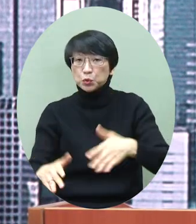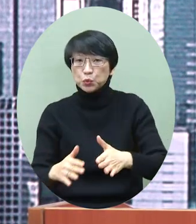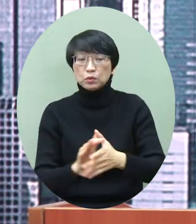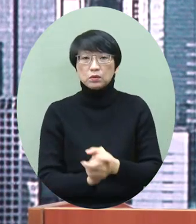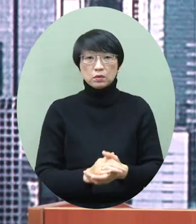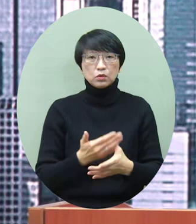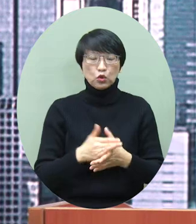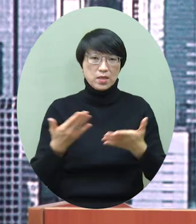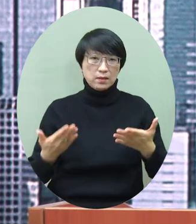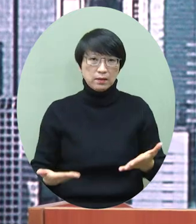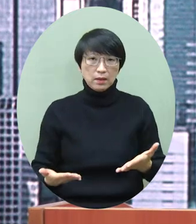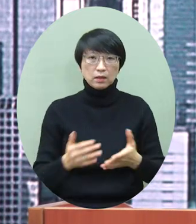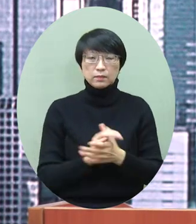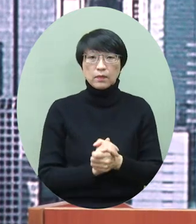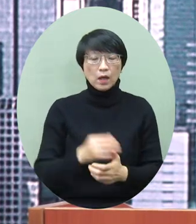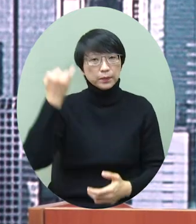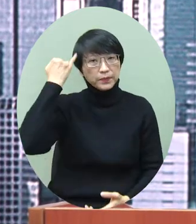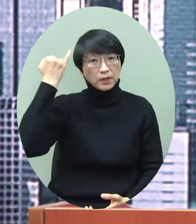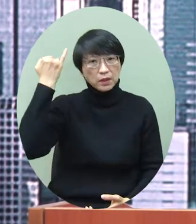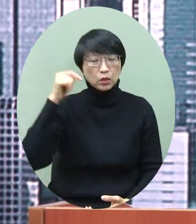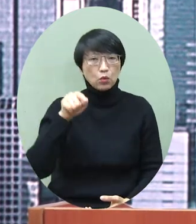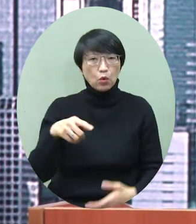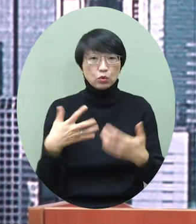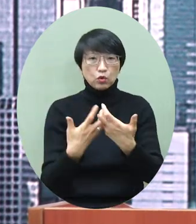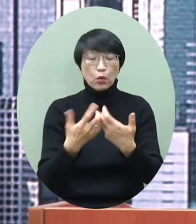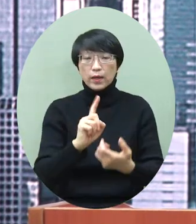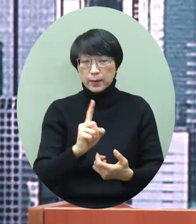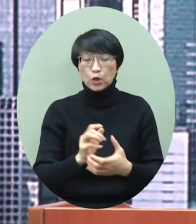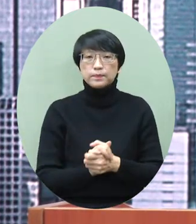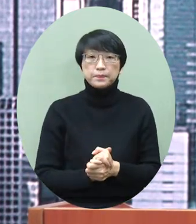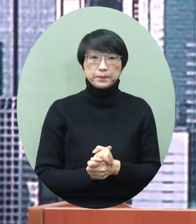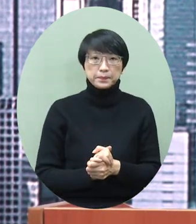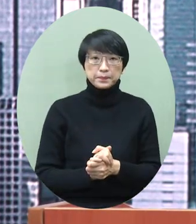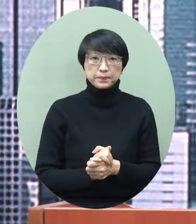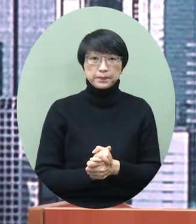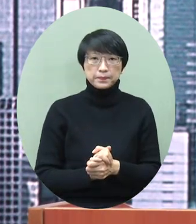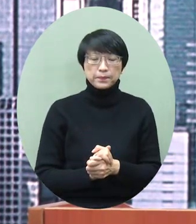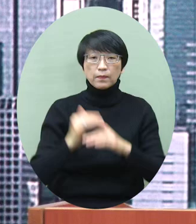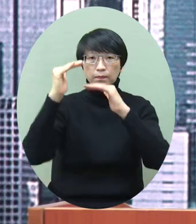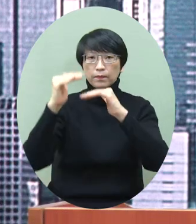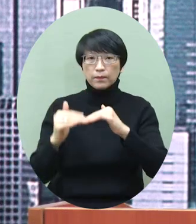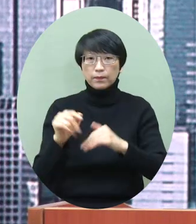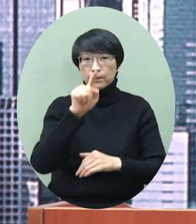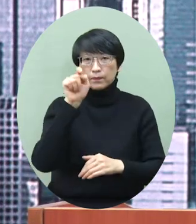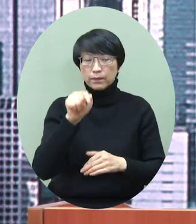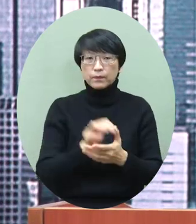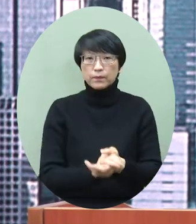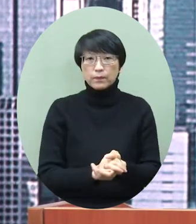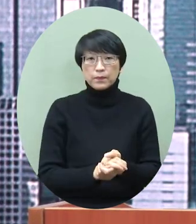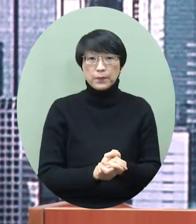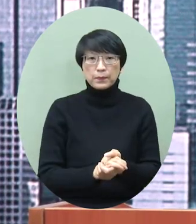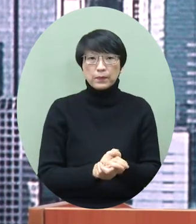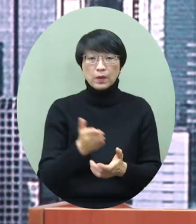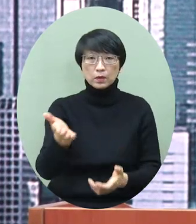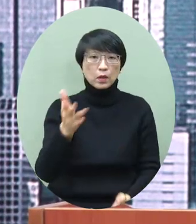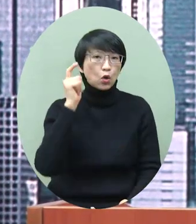所以喺目前嚟講咧，我哋就未能夠可以知道咧嗰個數目嘅。 好，下一個提問。呢邊嘅呢